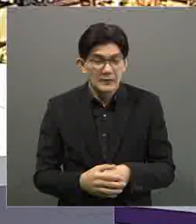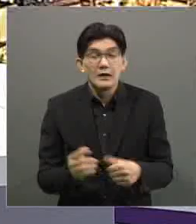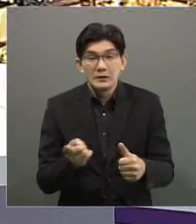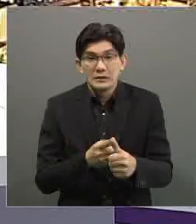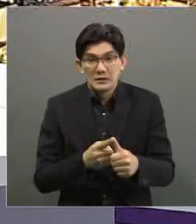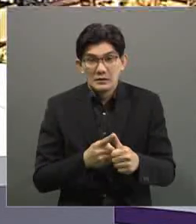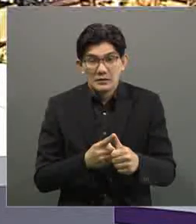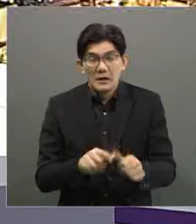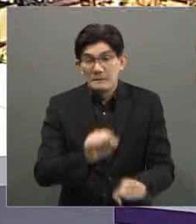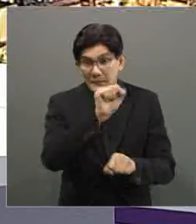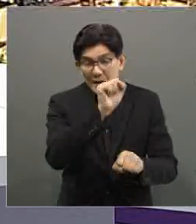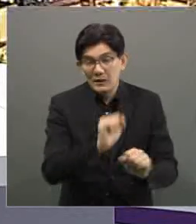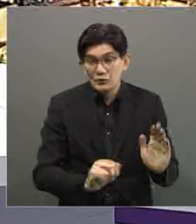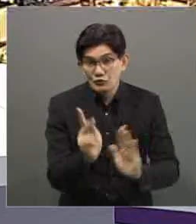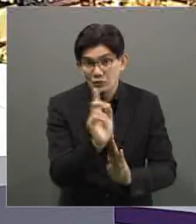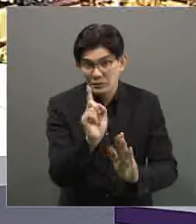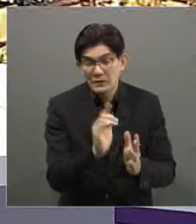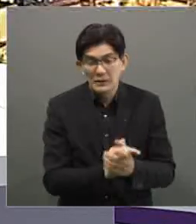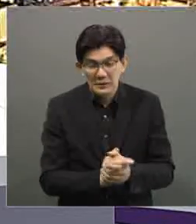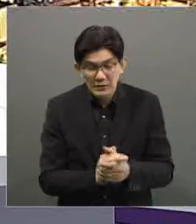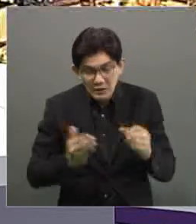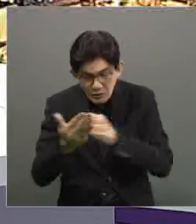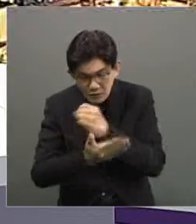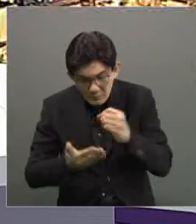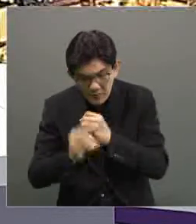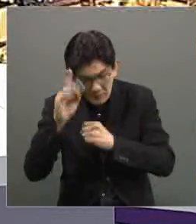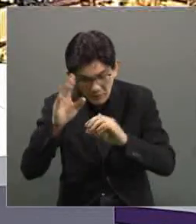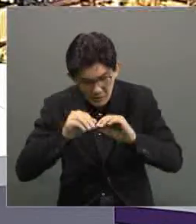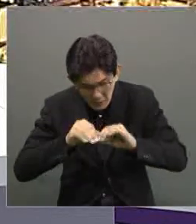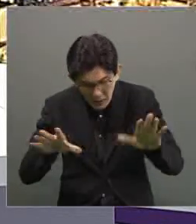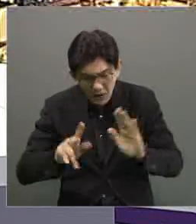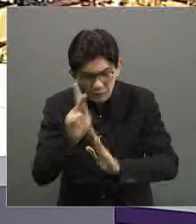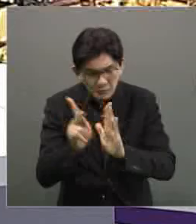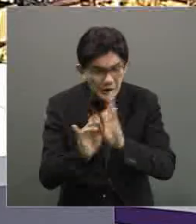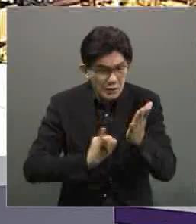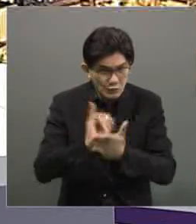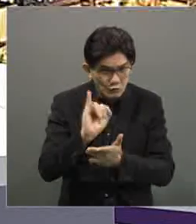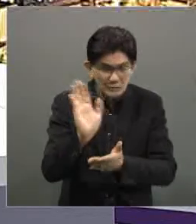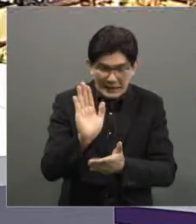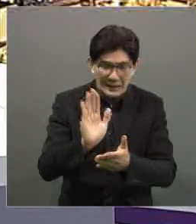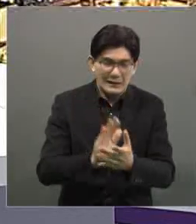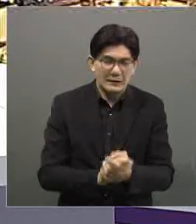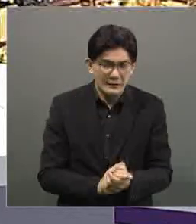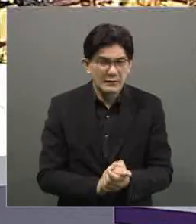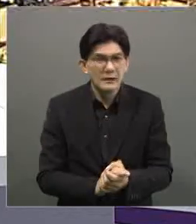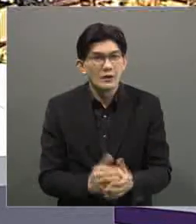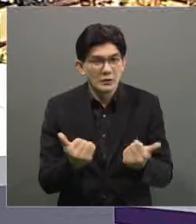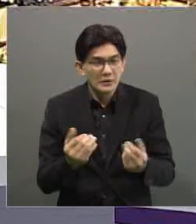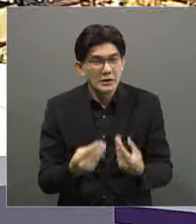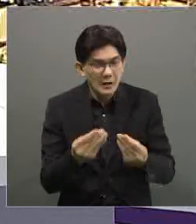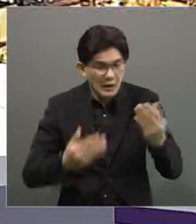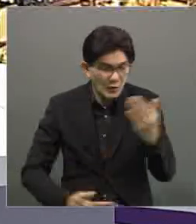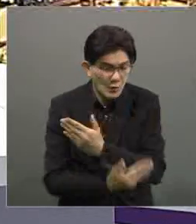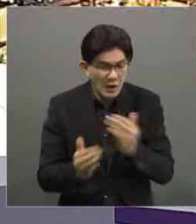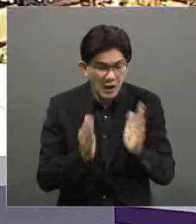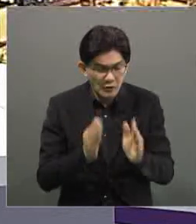กฎกระทรวงที่ประกาศออกมาเนี่ยไม่ได้จะทำให้ยาเสพติดหรือว่ายาบ้ามันเป็นสิ่งที่ถูกกฎหมายไม่ใช่แน่นอนเพียงแต่ว่าจะเป็นการให้โอกาสค